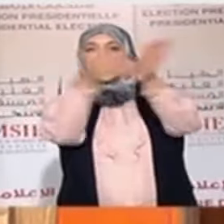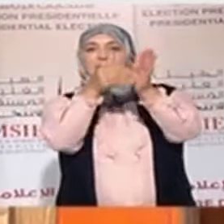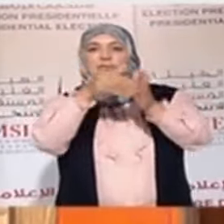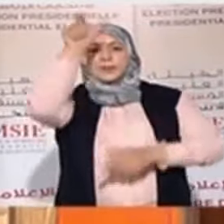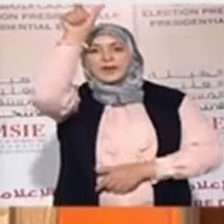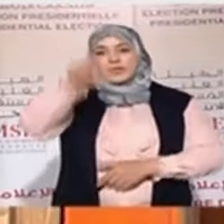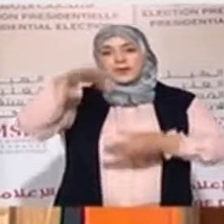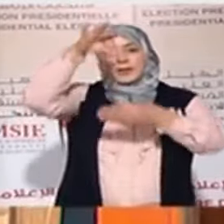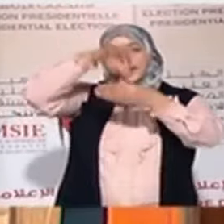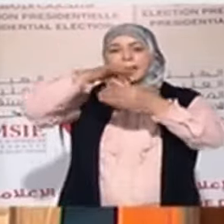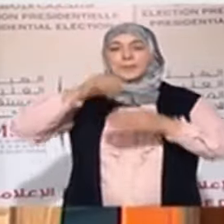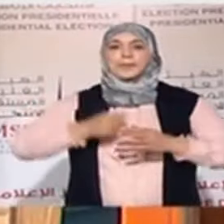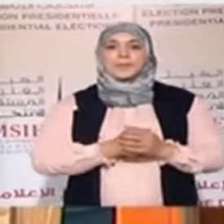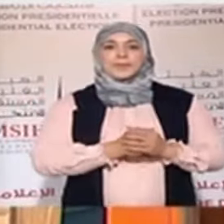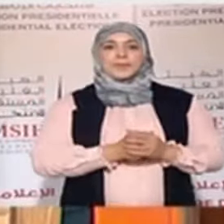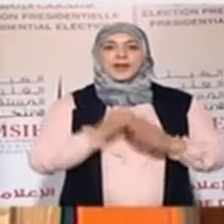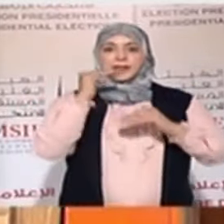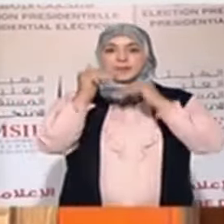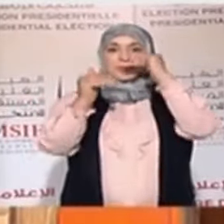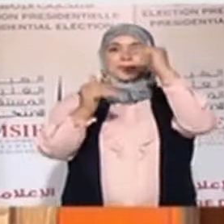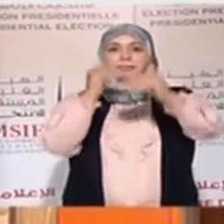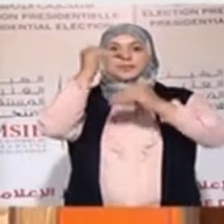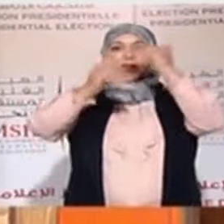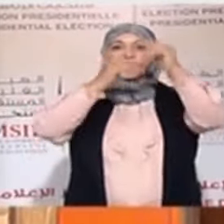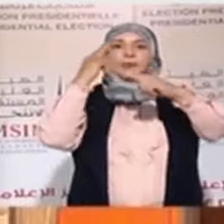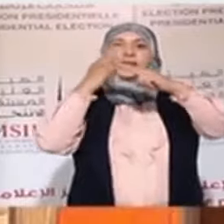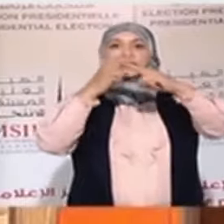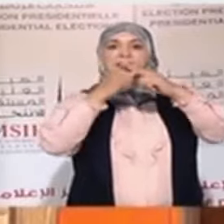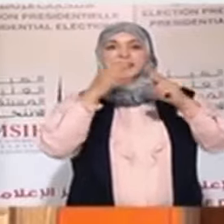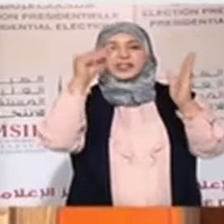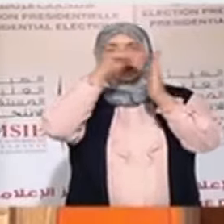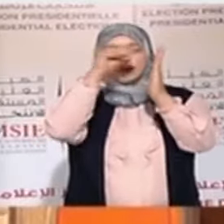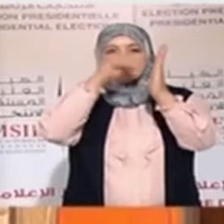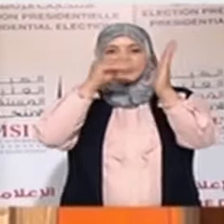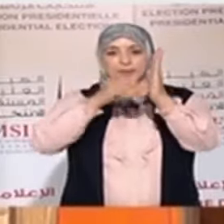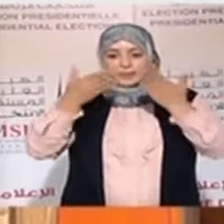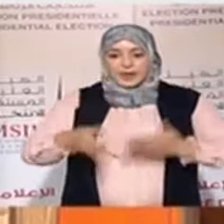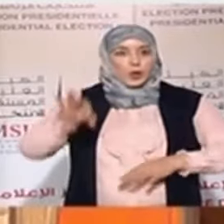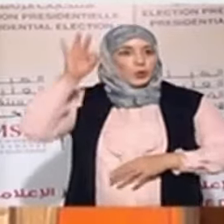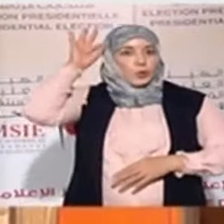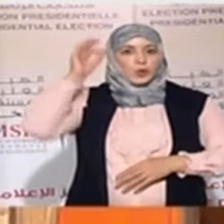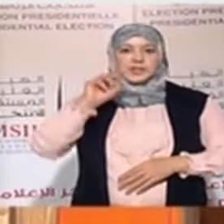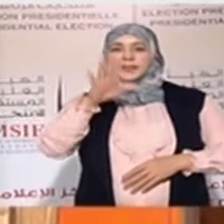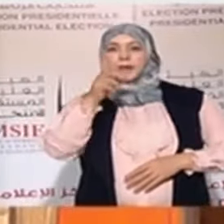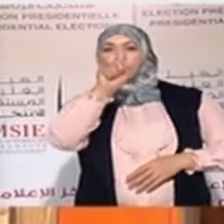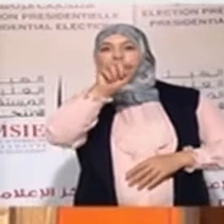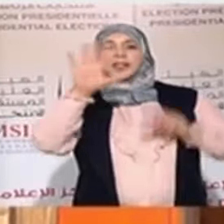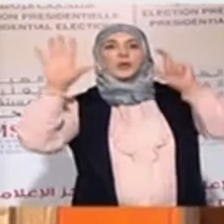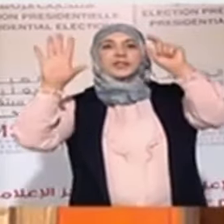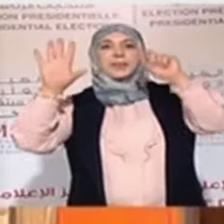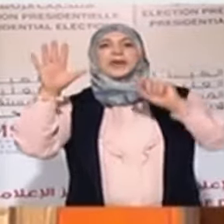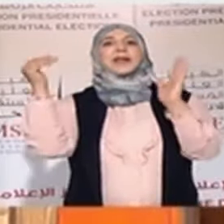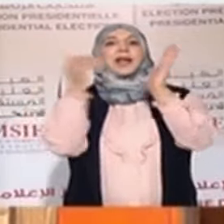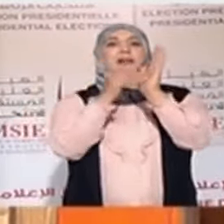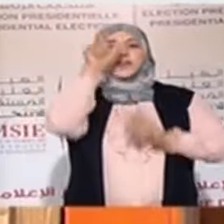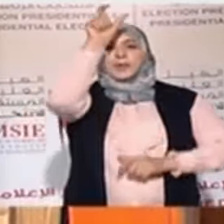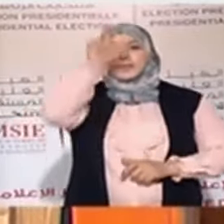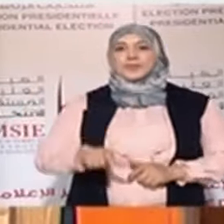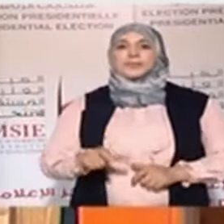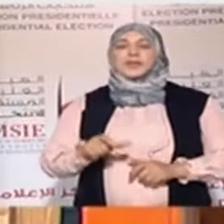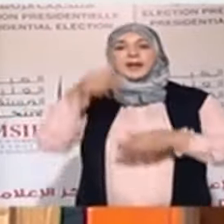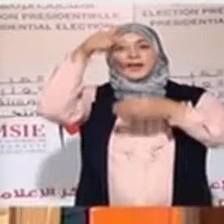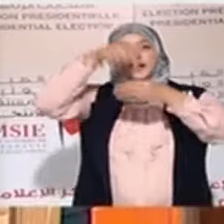ناخب. تطوير وتدقيق التسجيل الآلي بالداخل لقرابة 71,000 ناخب قاموا بتجديد